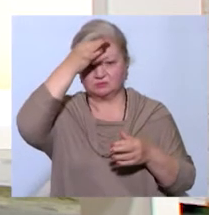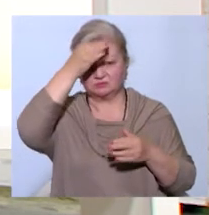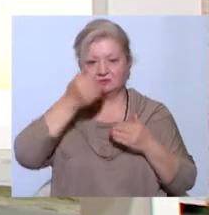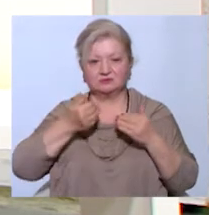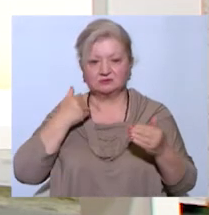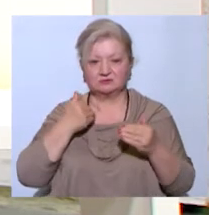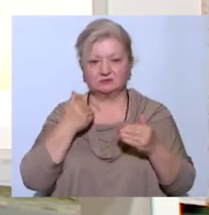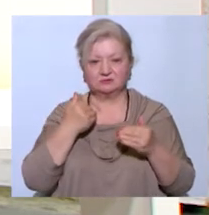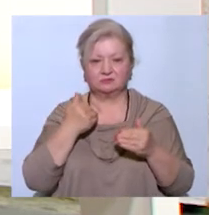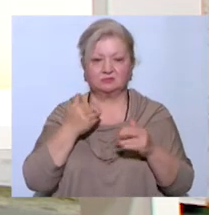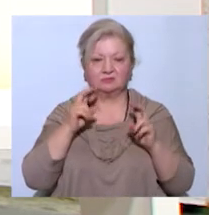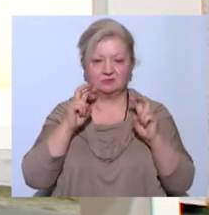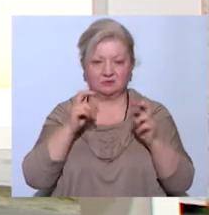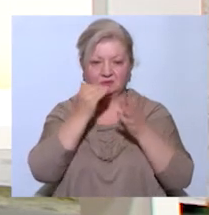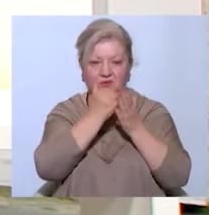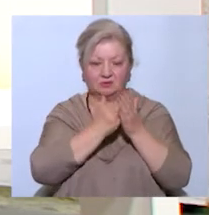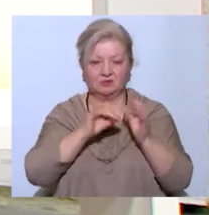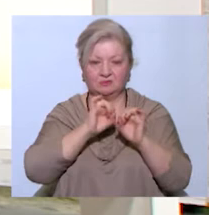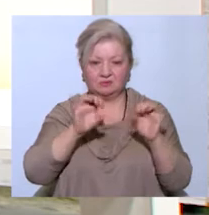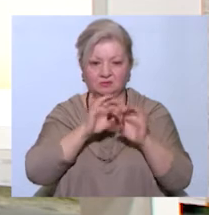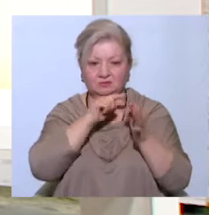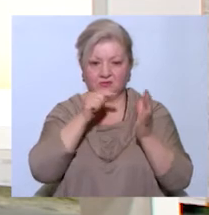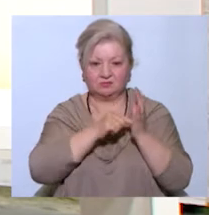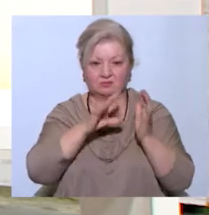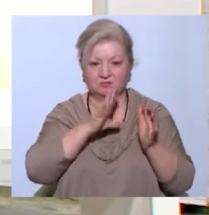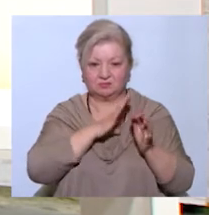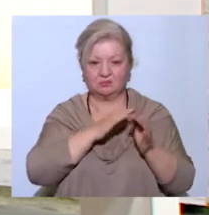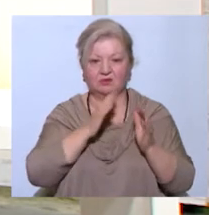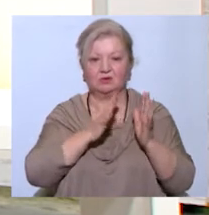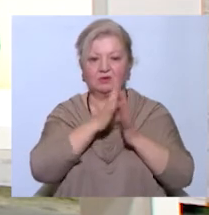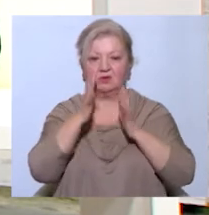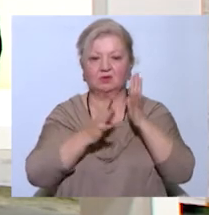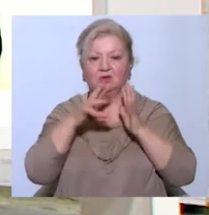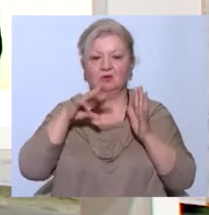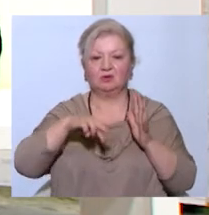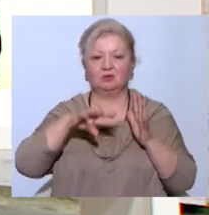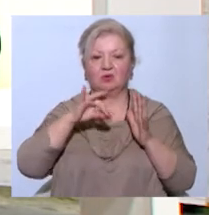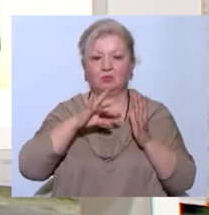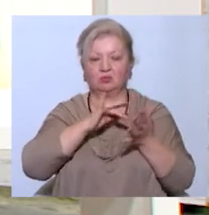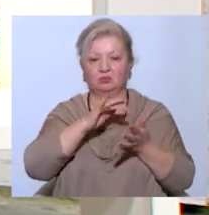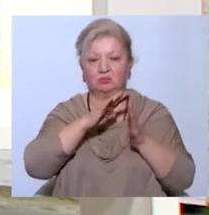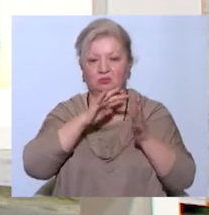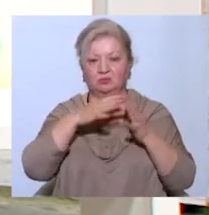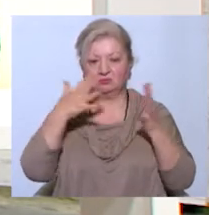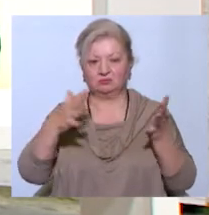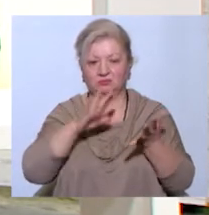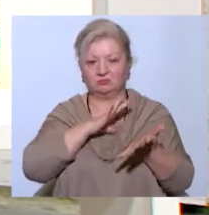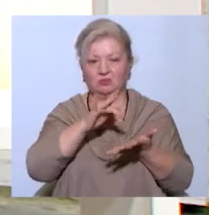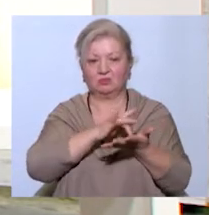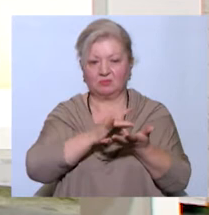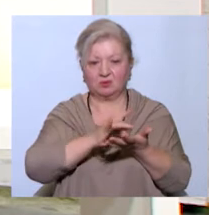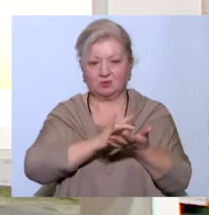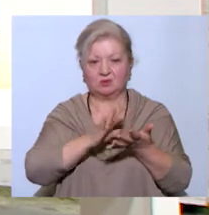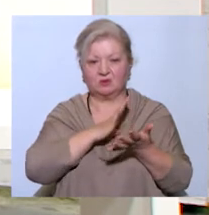წინა გაკვეთილზე განხილულ საკითხს, ეს გახლდათ ტროპიკული გიგანტი ბრაზილია და ჩვენ განსაკუთრებით